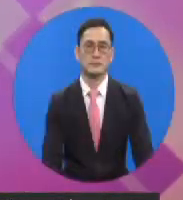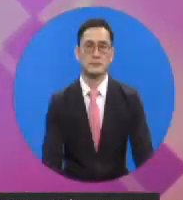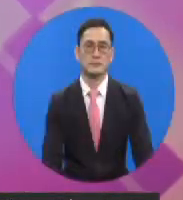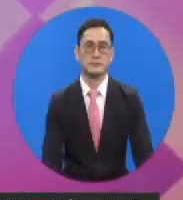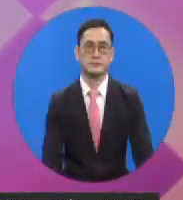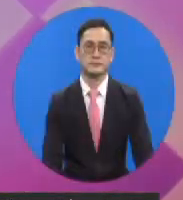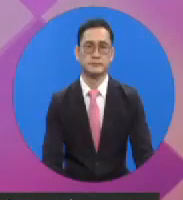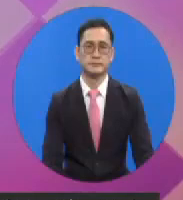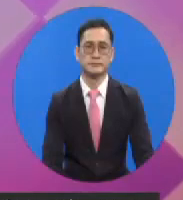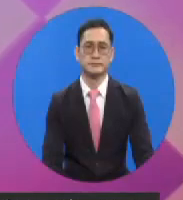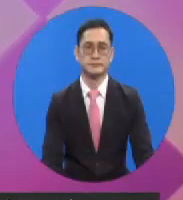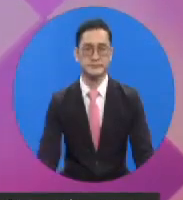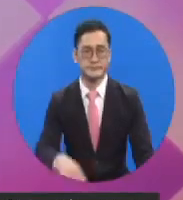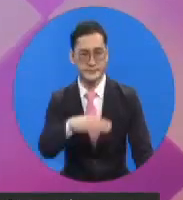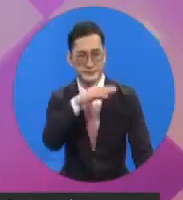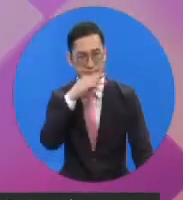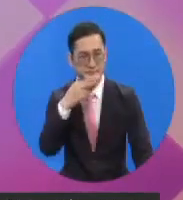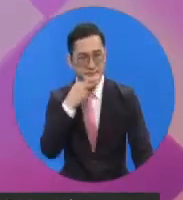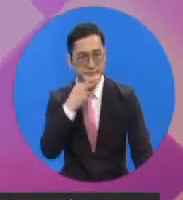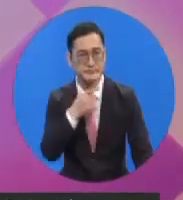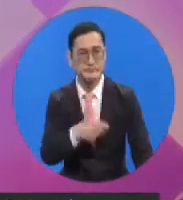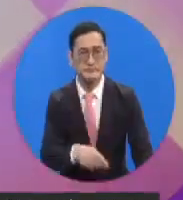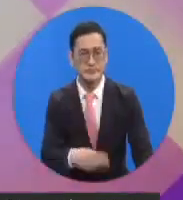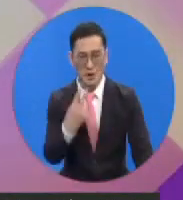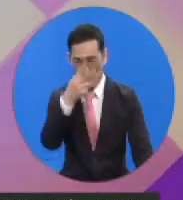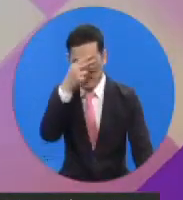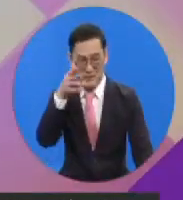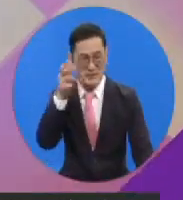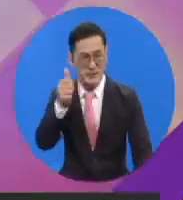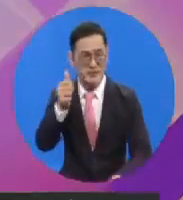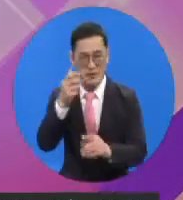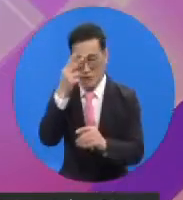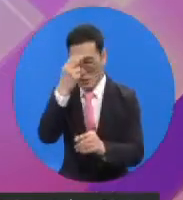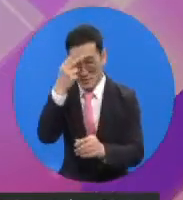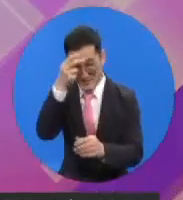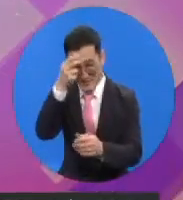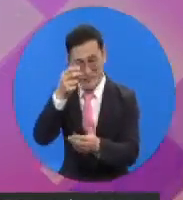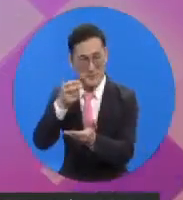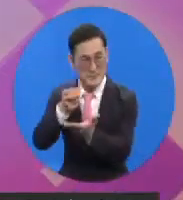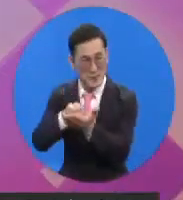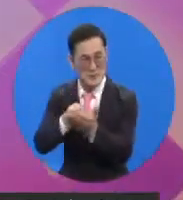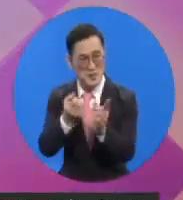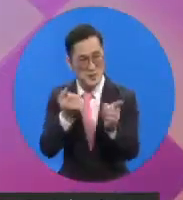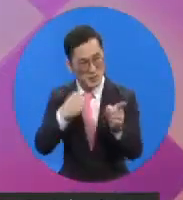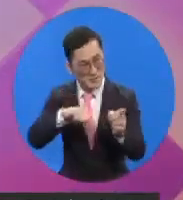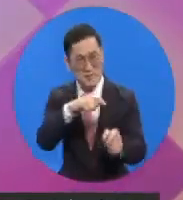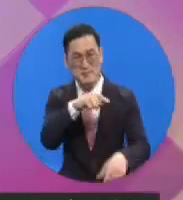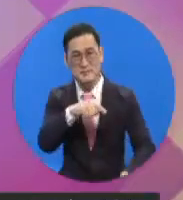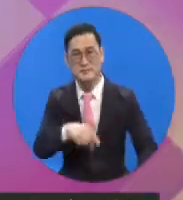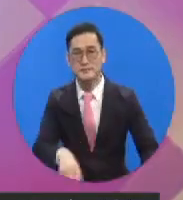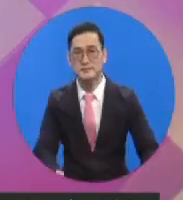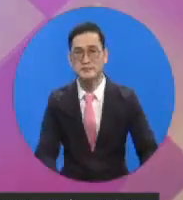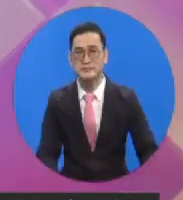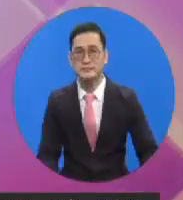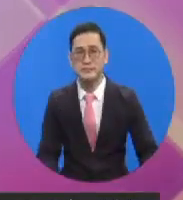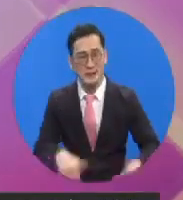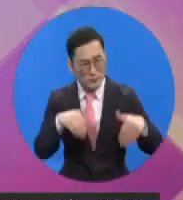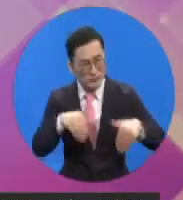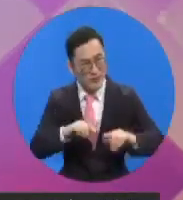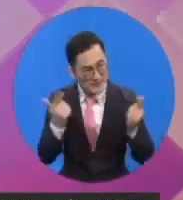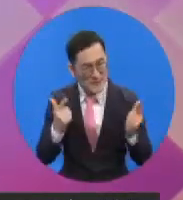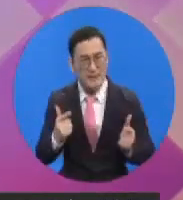비상식적이다. 검찰청법 위법이다. 총장은 장관의 부하가 아니다. 윤석열 검찰총장이